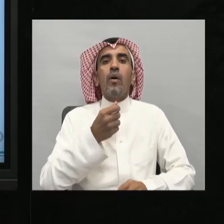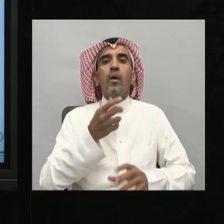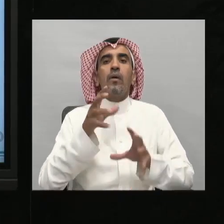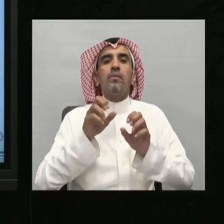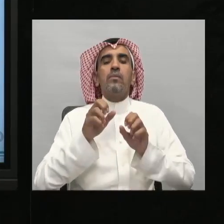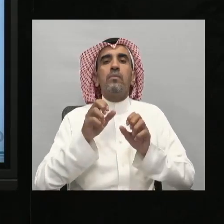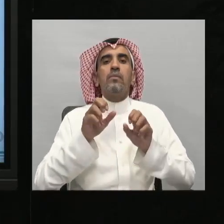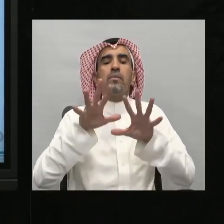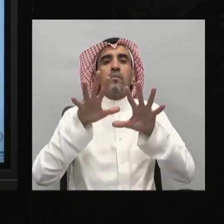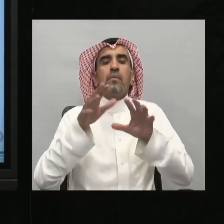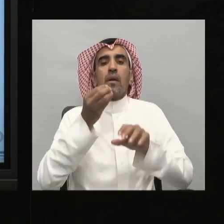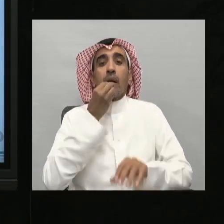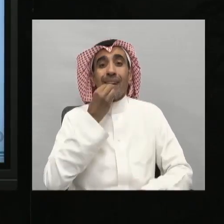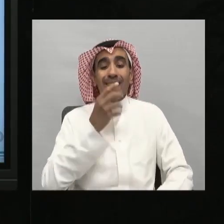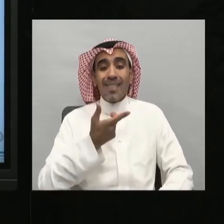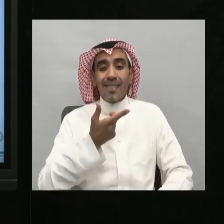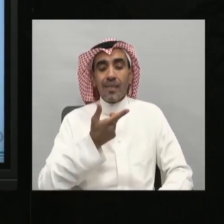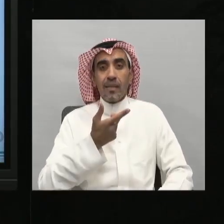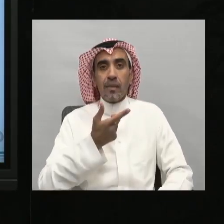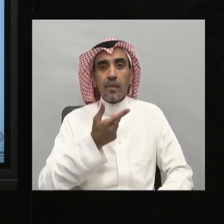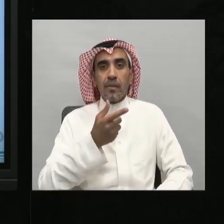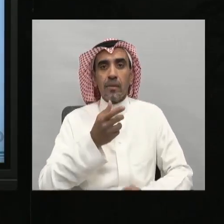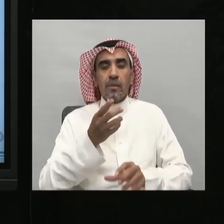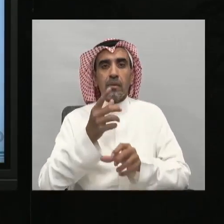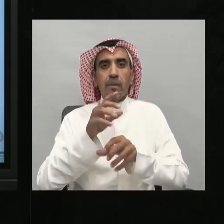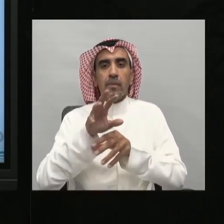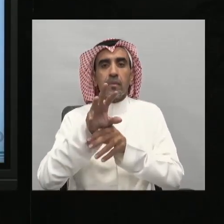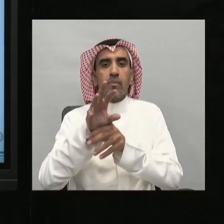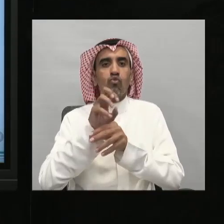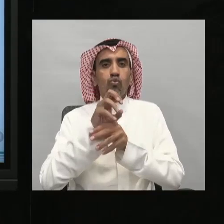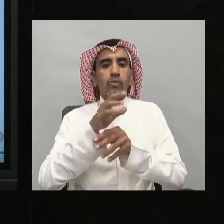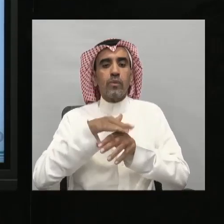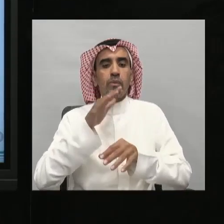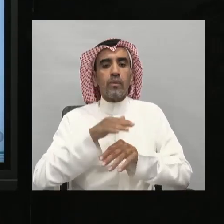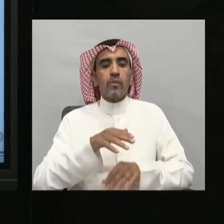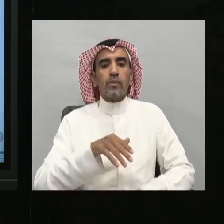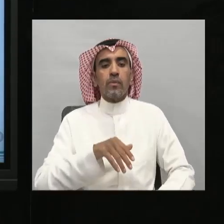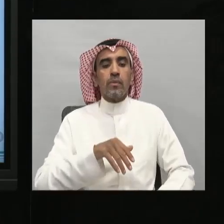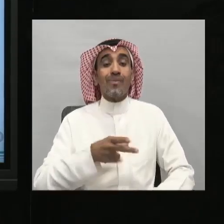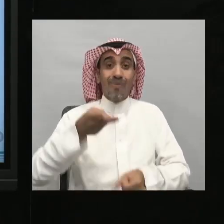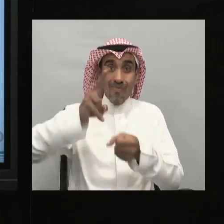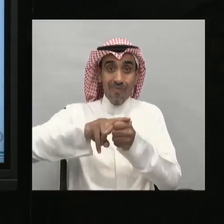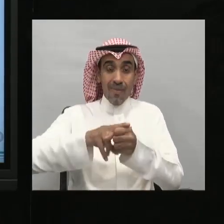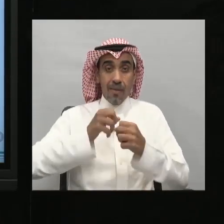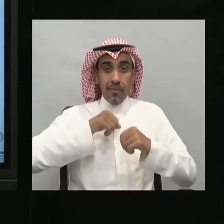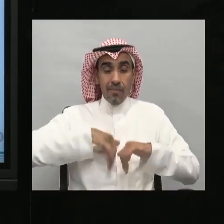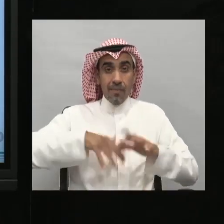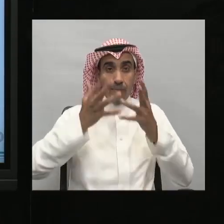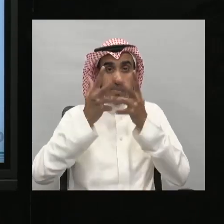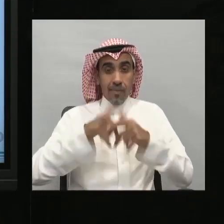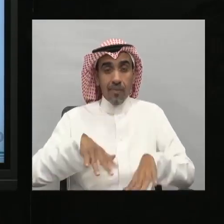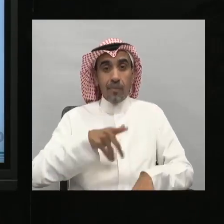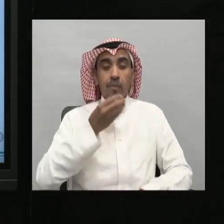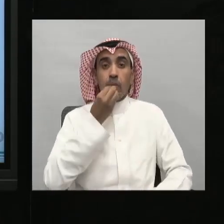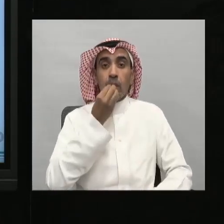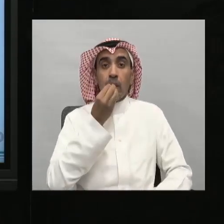الغذاء، لذا يكون نوع التغذي في الإسفنج ترشيح ماذا؟ التغذي. ايضا يتم الهضم، هضم هذا الغذاء